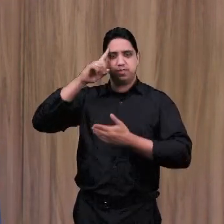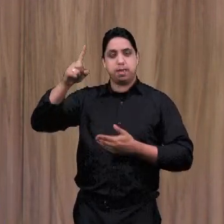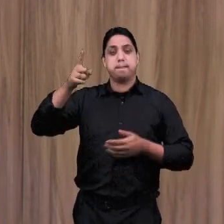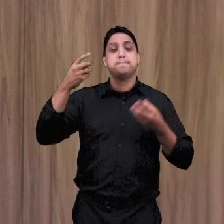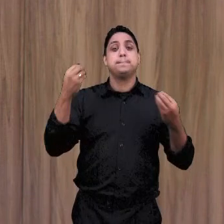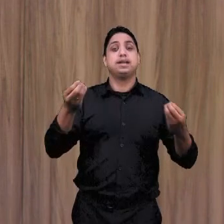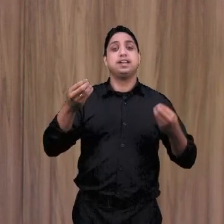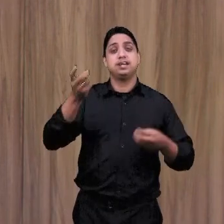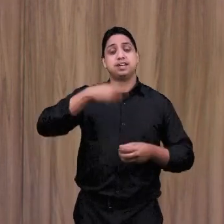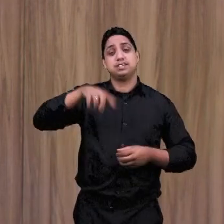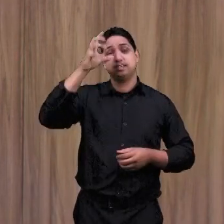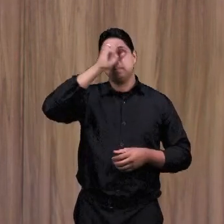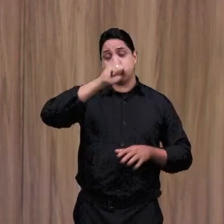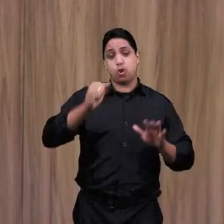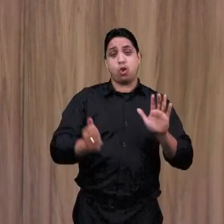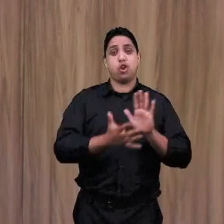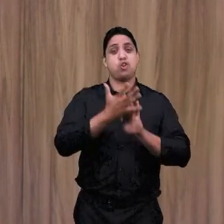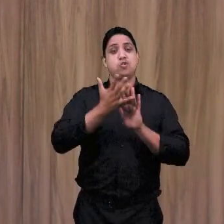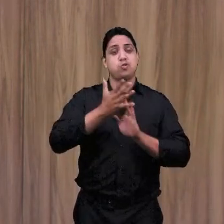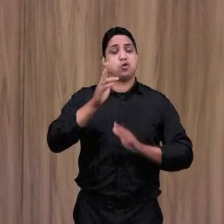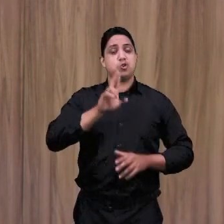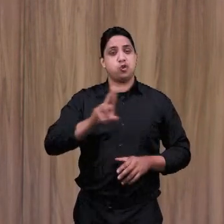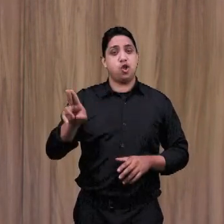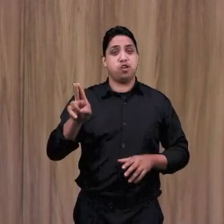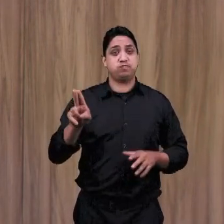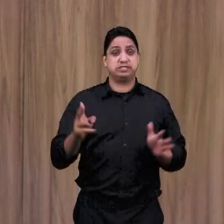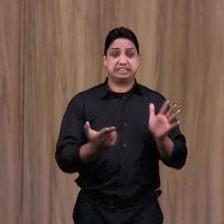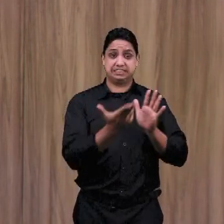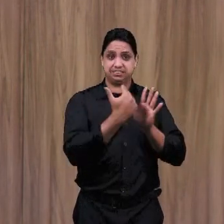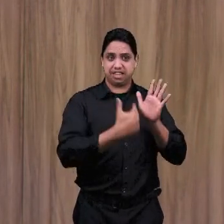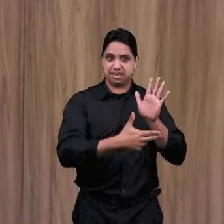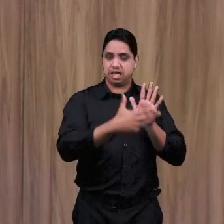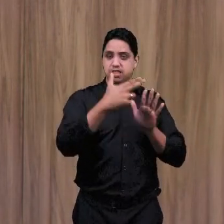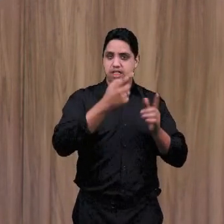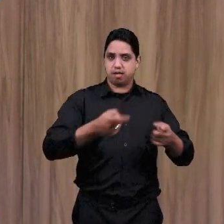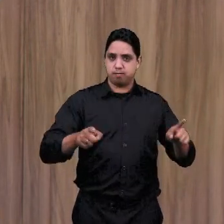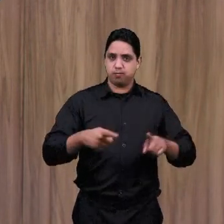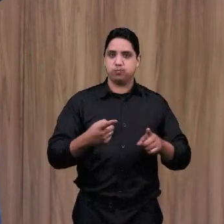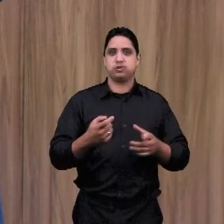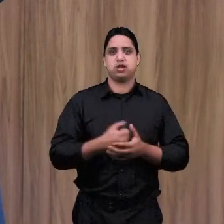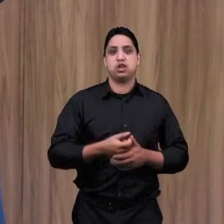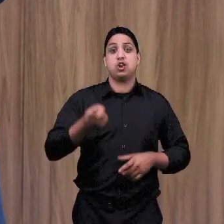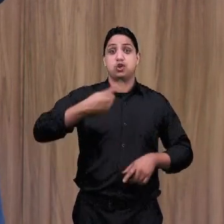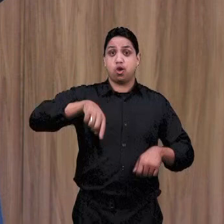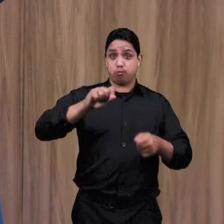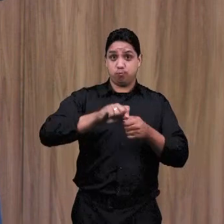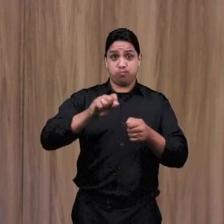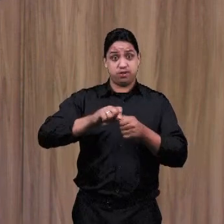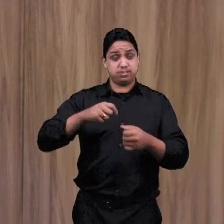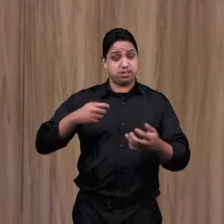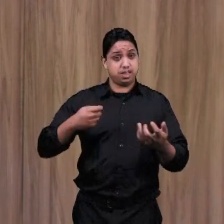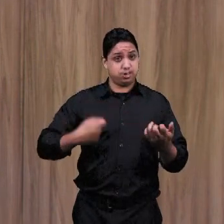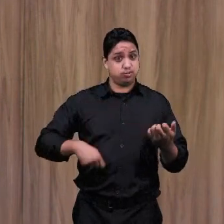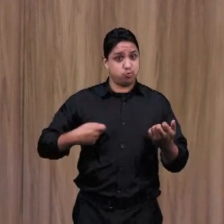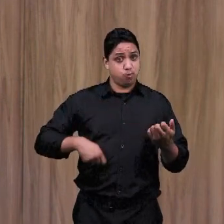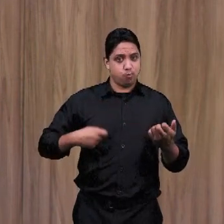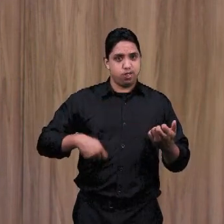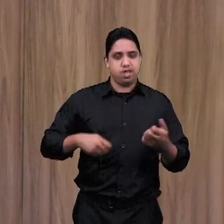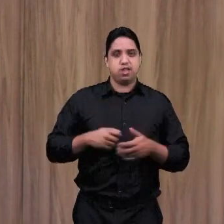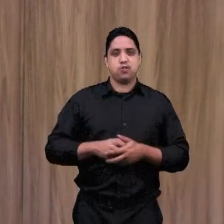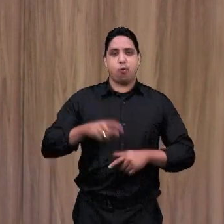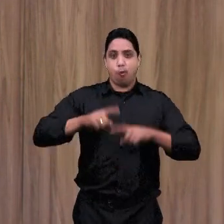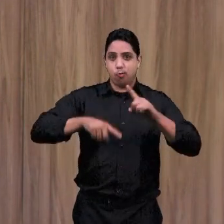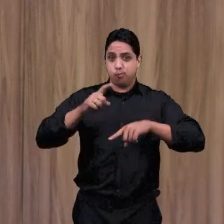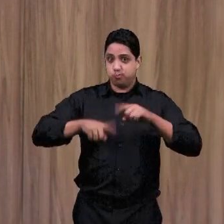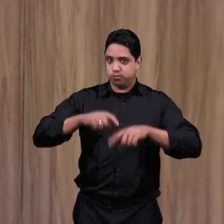nouveaux louanges, nouvelles louanges, nouveaux symboles de la musique. Nous allons construire des instruments avec des matériaux